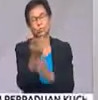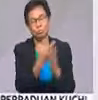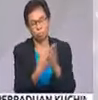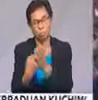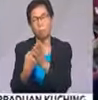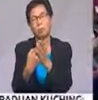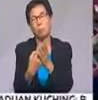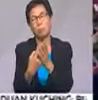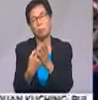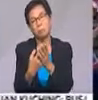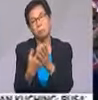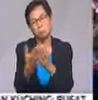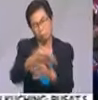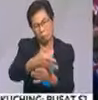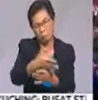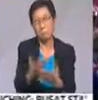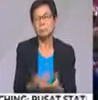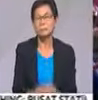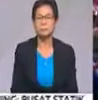perpaduan.